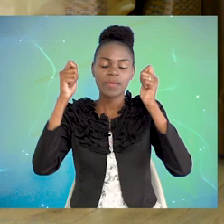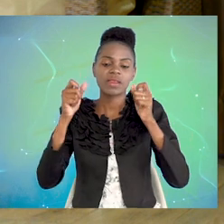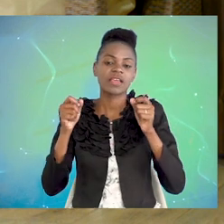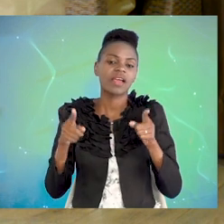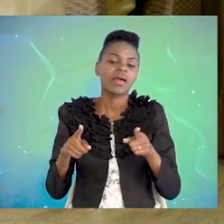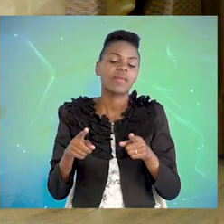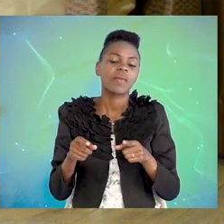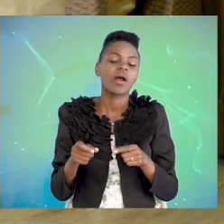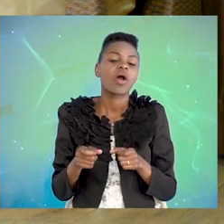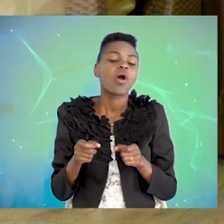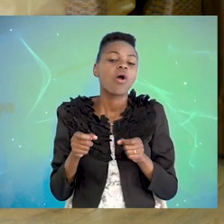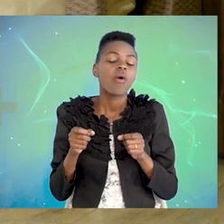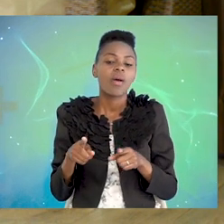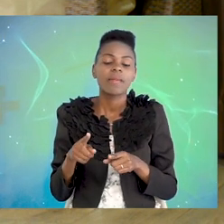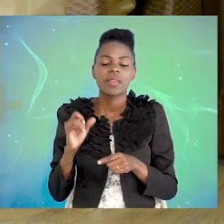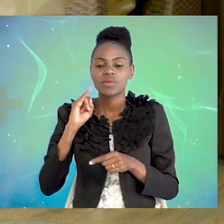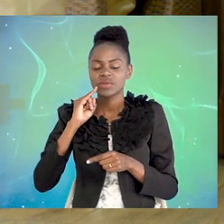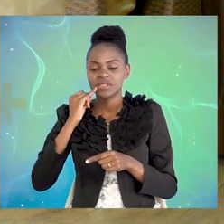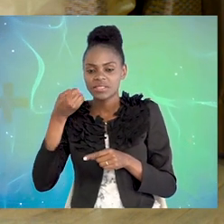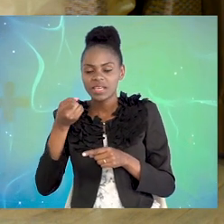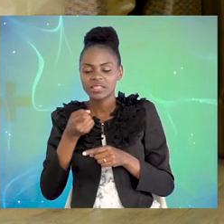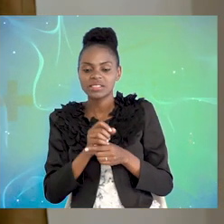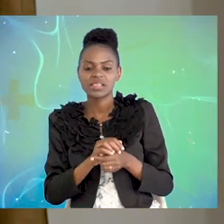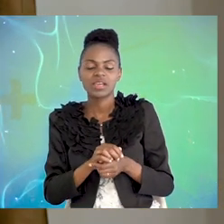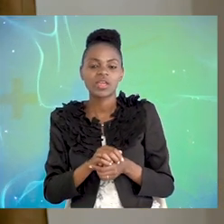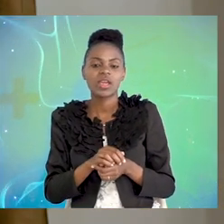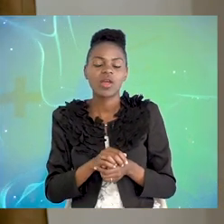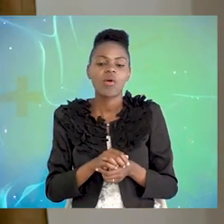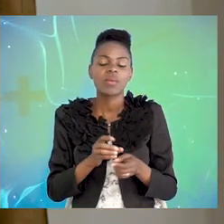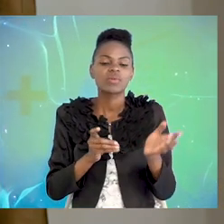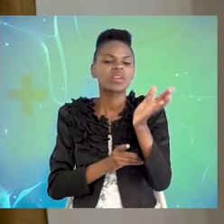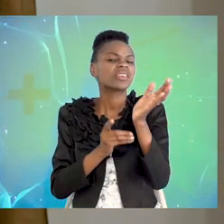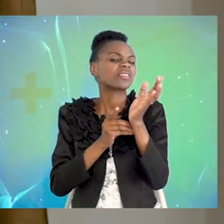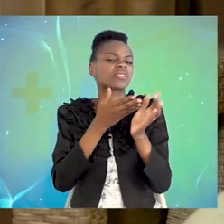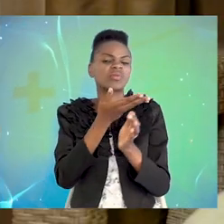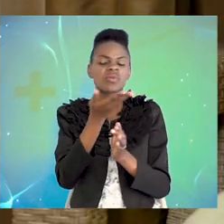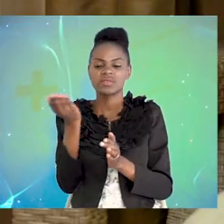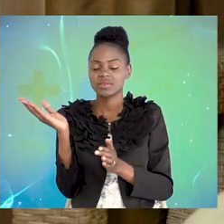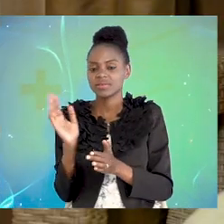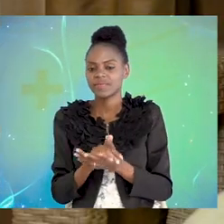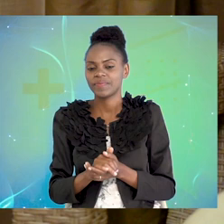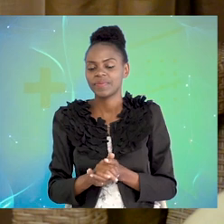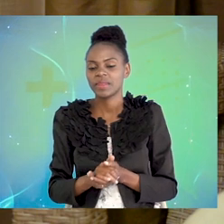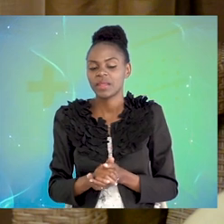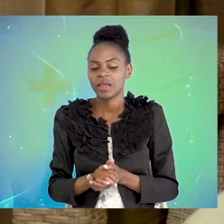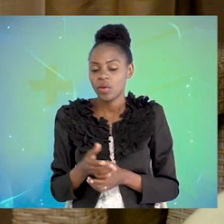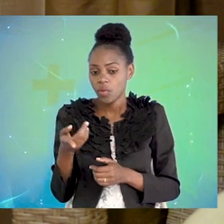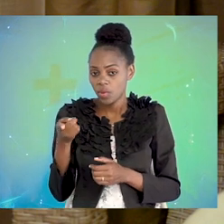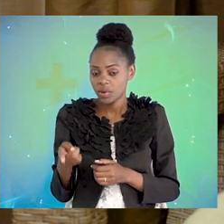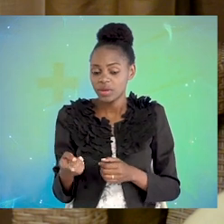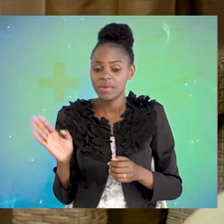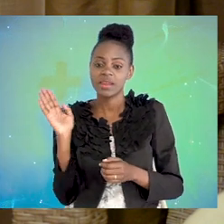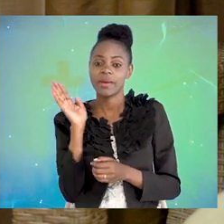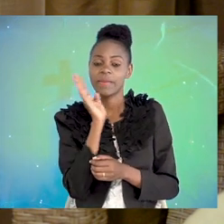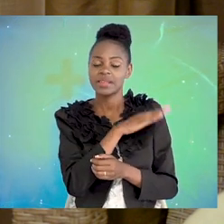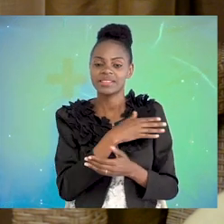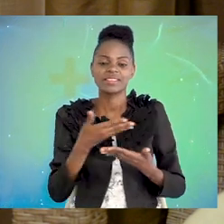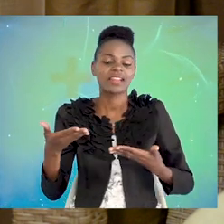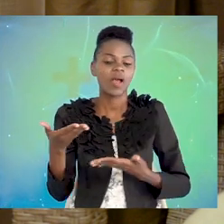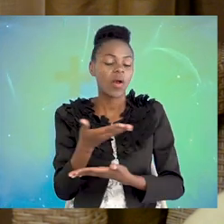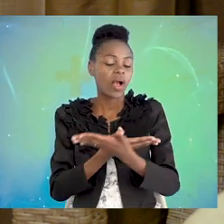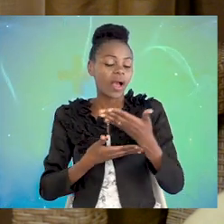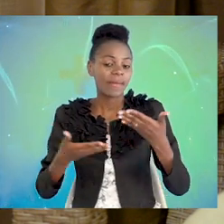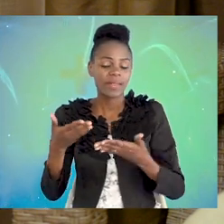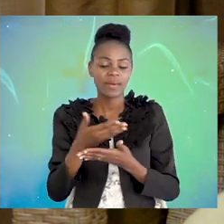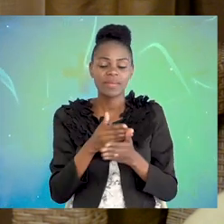kunsanje kufika kuchitiba kukodakoda kufika kuchinji. Yeah, imene monso ndithu ndimene tamalizira majeza athu